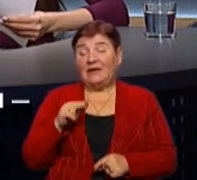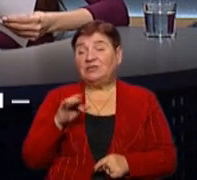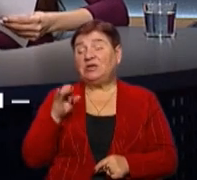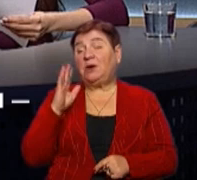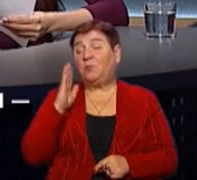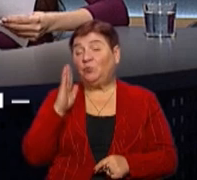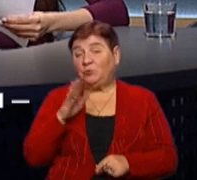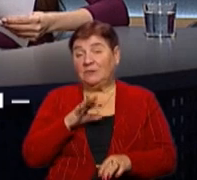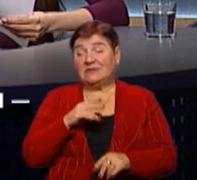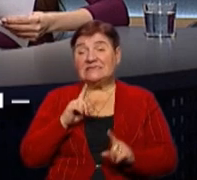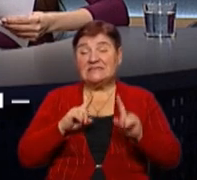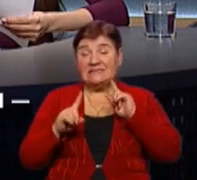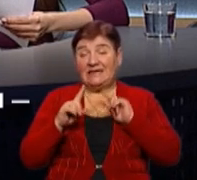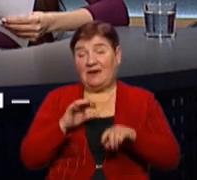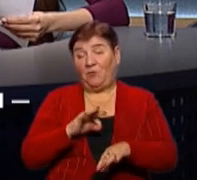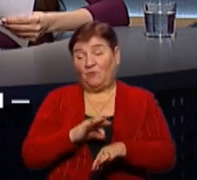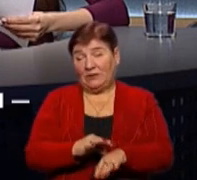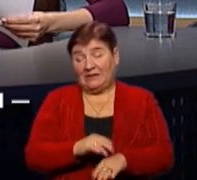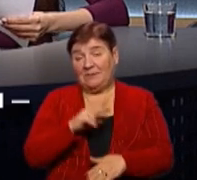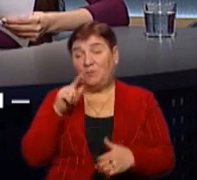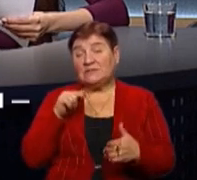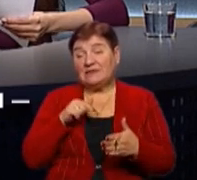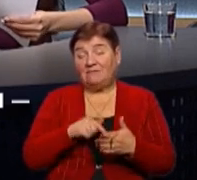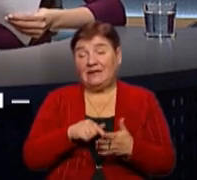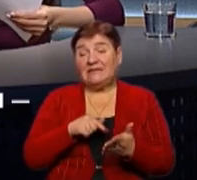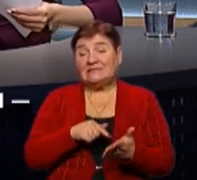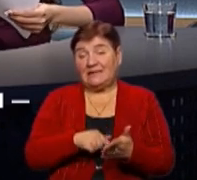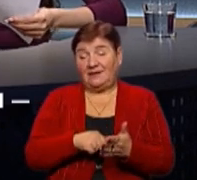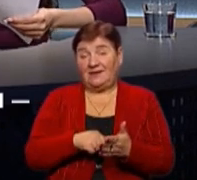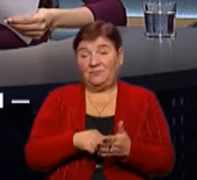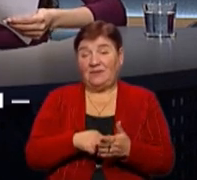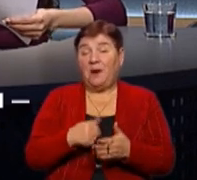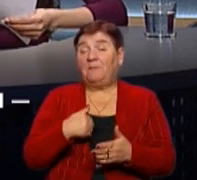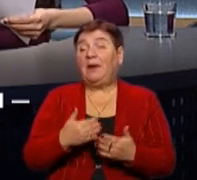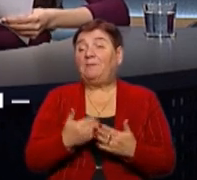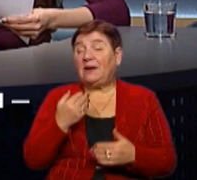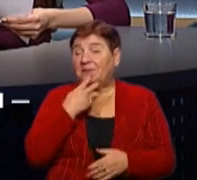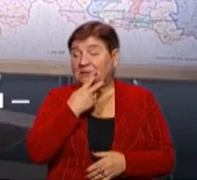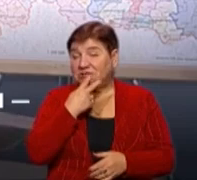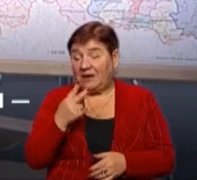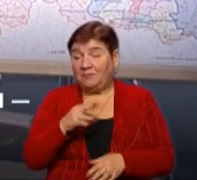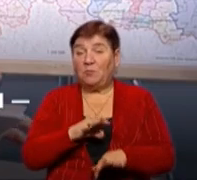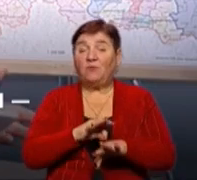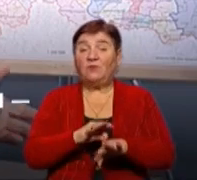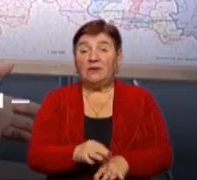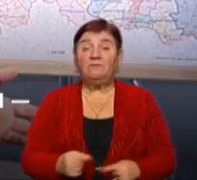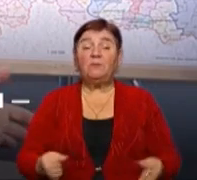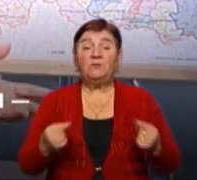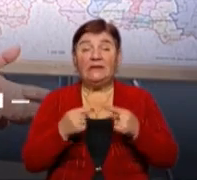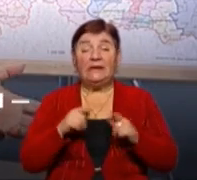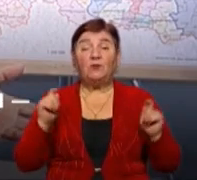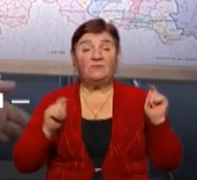взагалі засідання проводитися, аби тримати питання, поставлені цілі все ж таки на контролі? Ми передбачаємо, що будуть проводитися